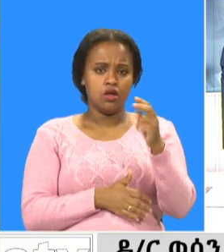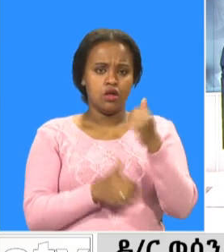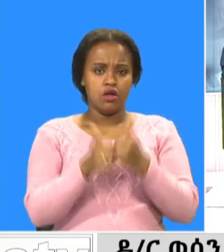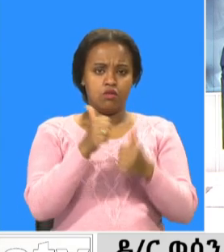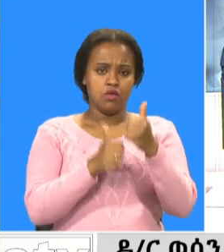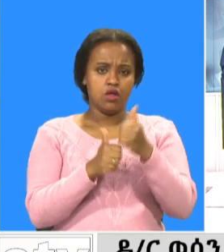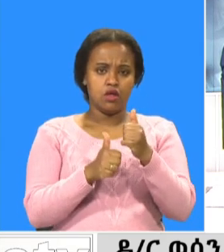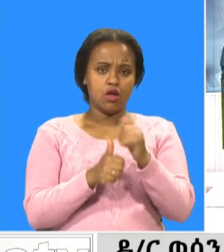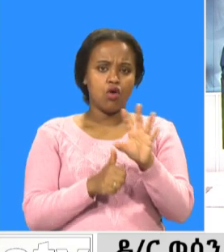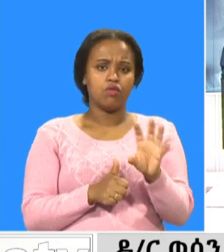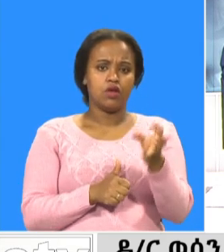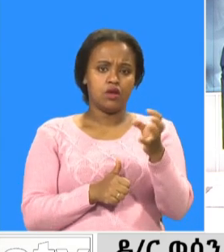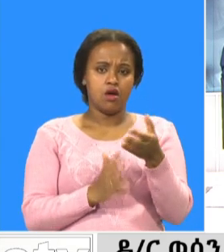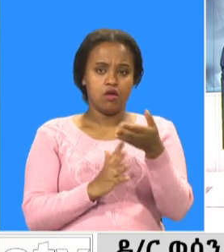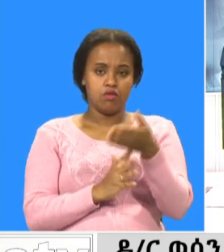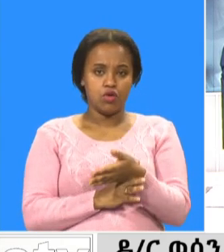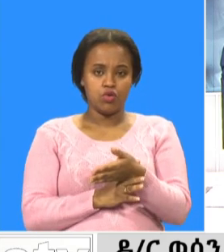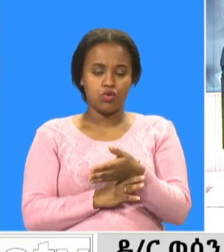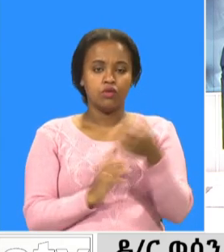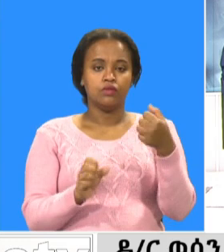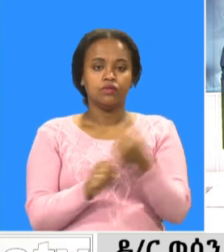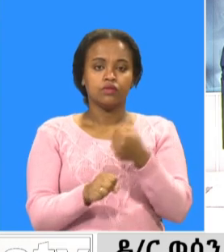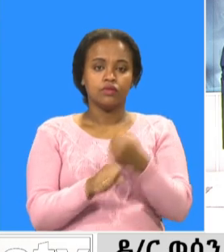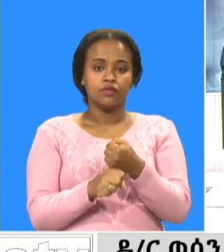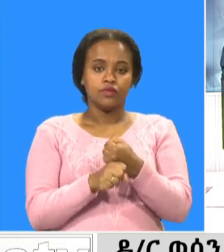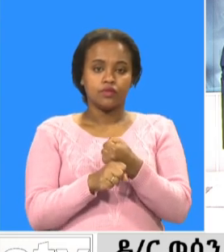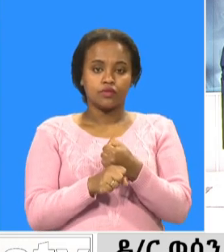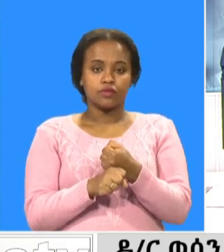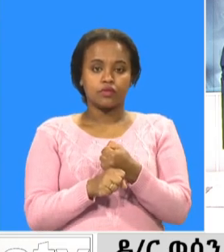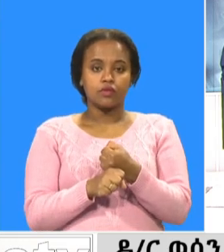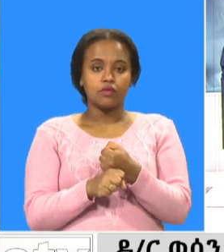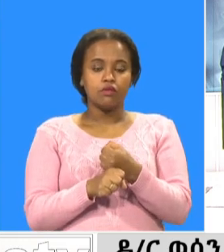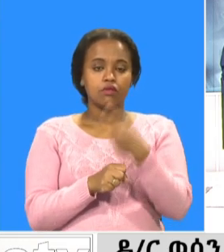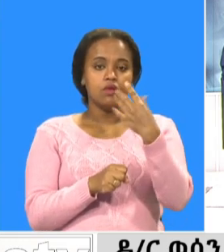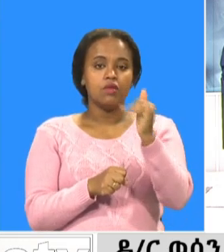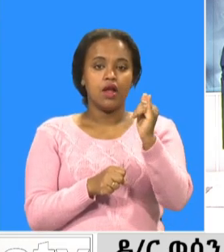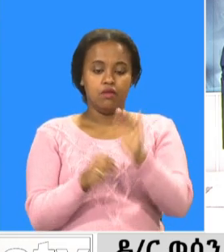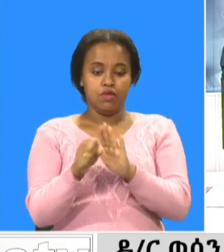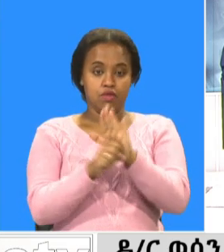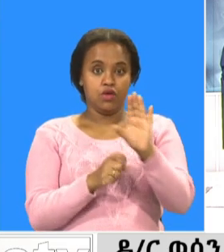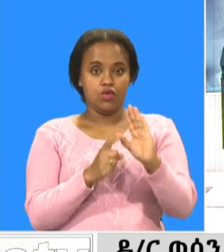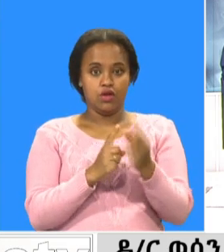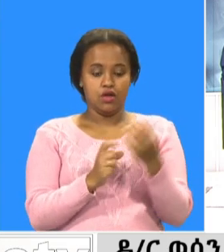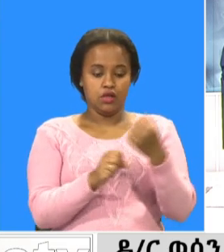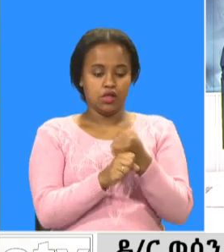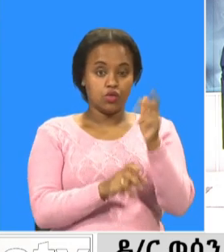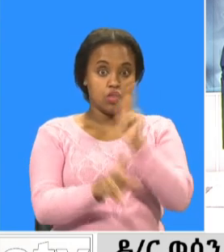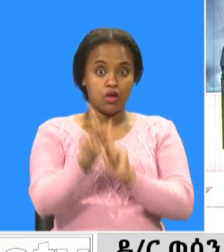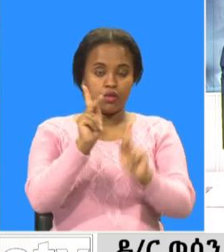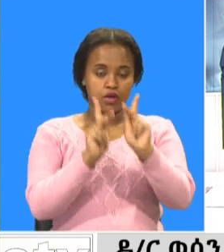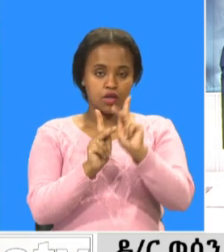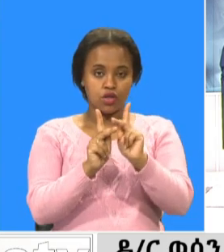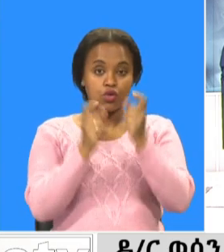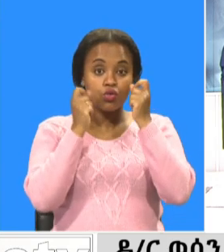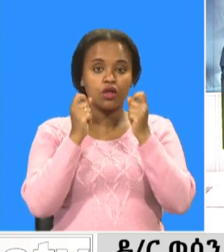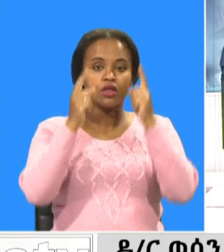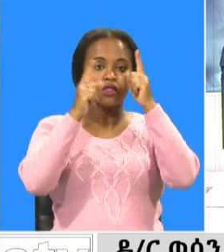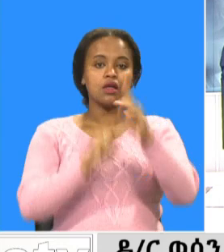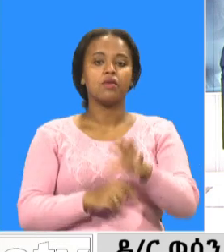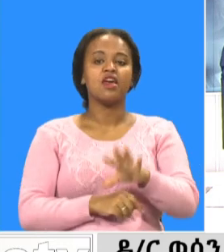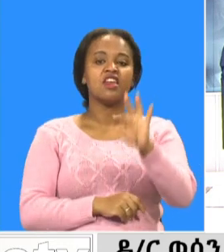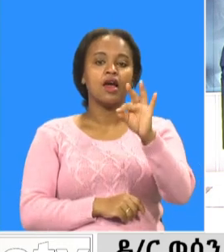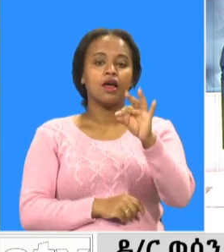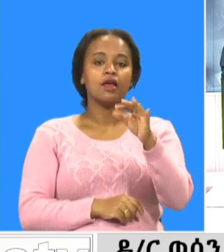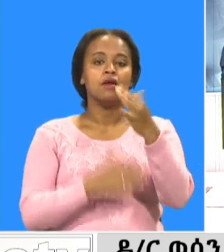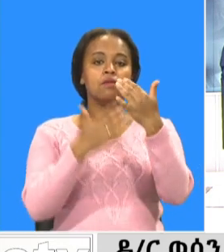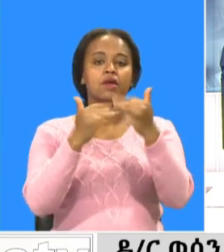በየትኛው ሚዲያ በኩል ከተሰራስ ምን ያህል በበቂ ሁኔታ ተሰርቷል? ህብረተሰቡ የግንዛቤ ምንድን ነው ግንዛቤ እንዲያገኝ ምን